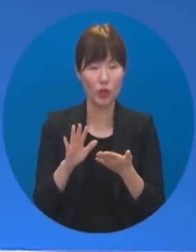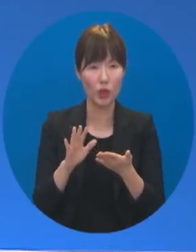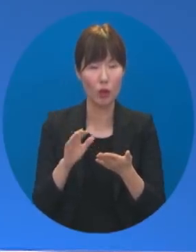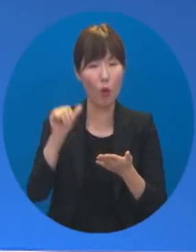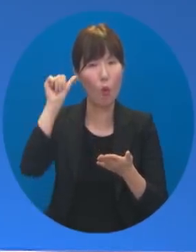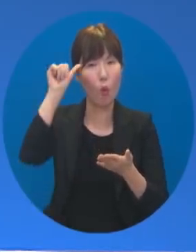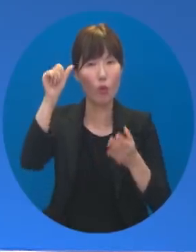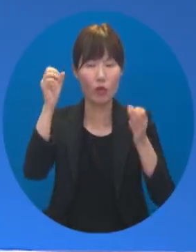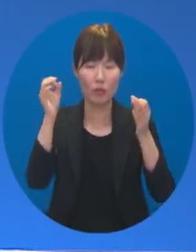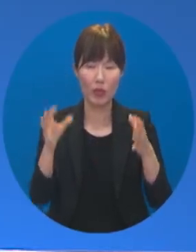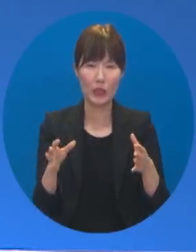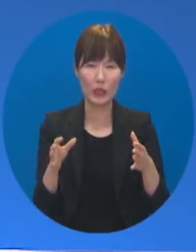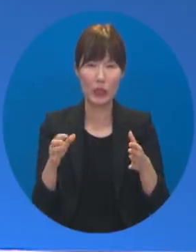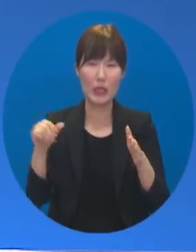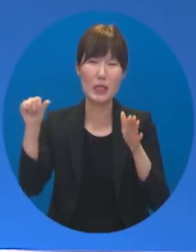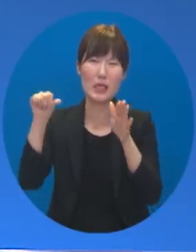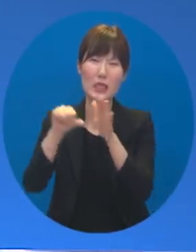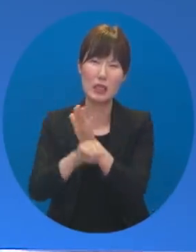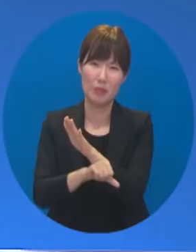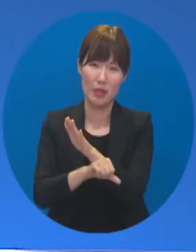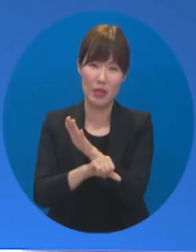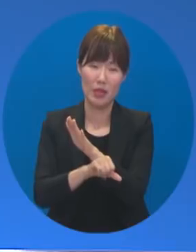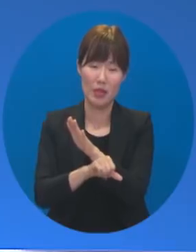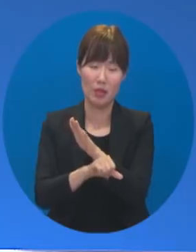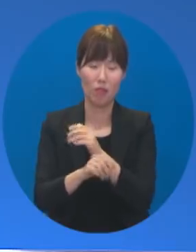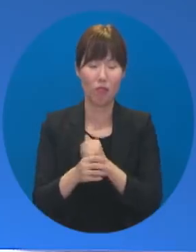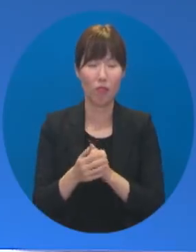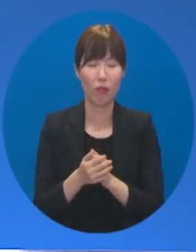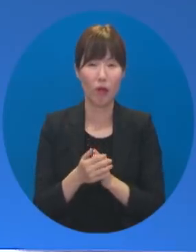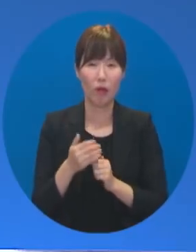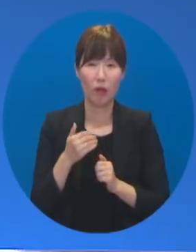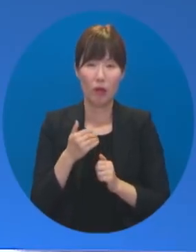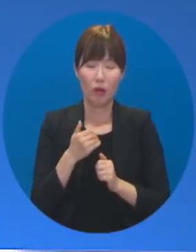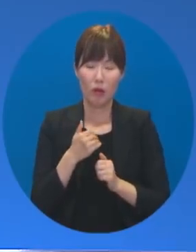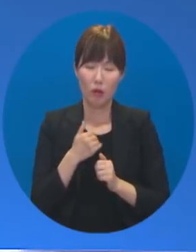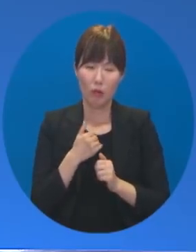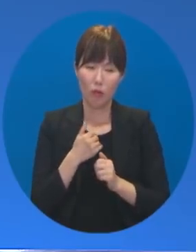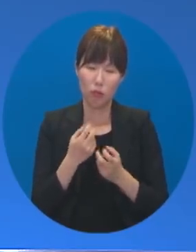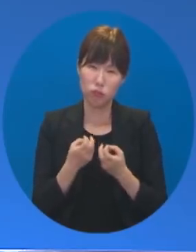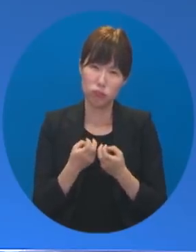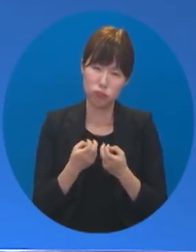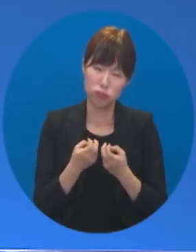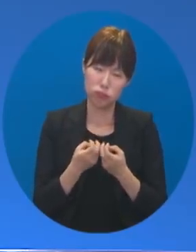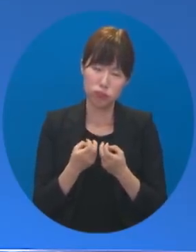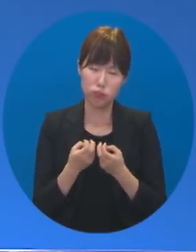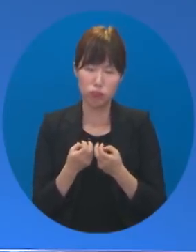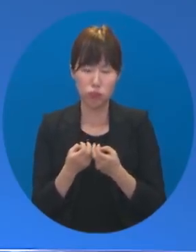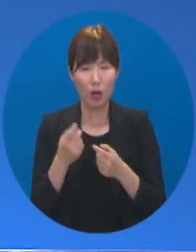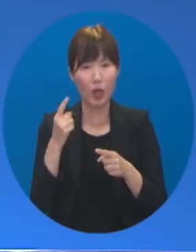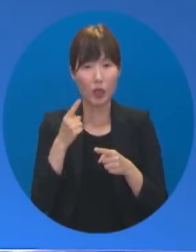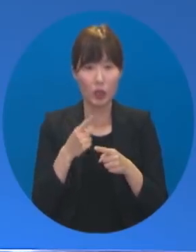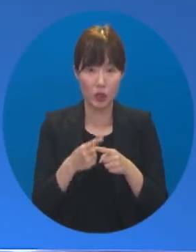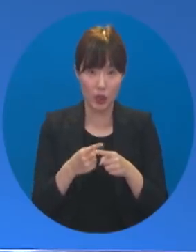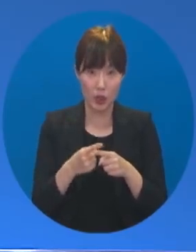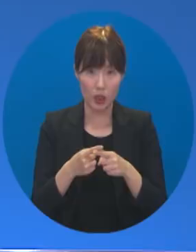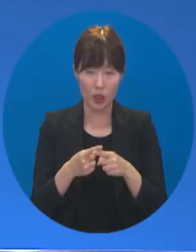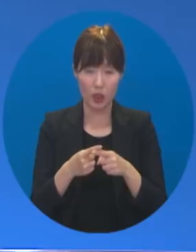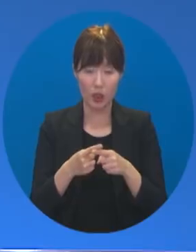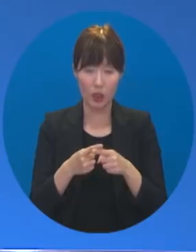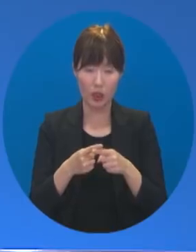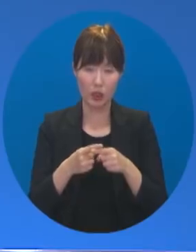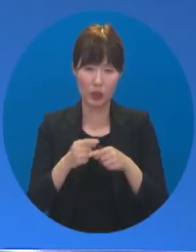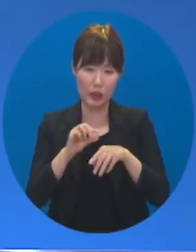나서 어떻게 해야 될지 모르고 있다가 지방 줄기세포를